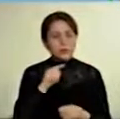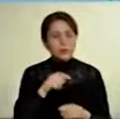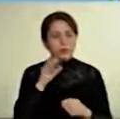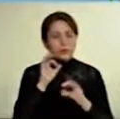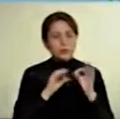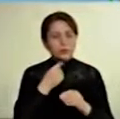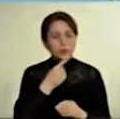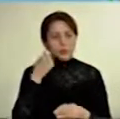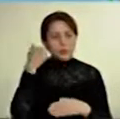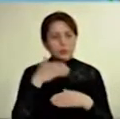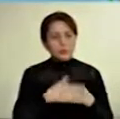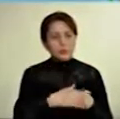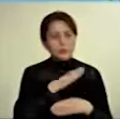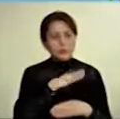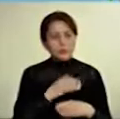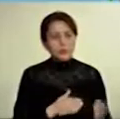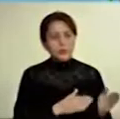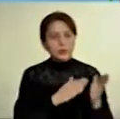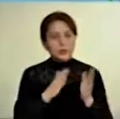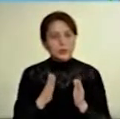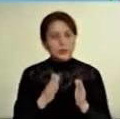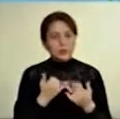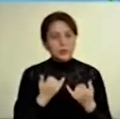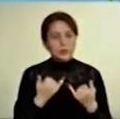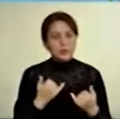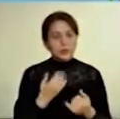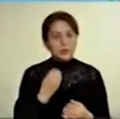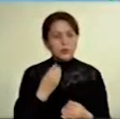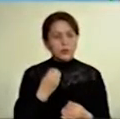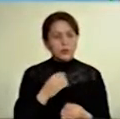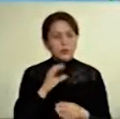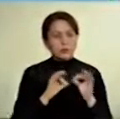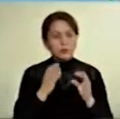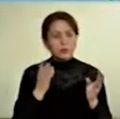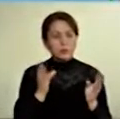birliklari sizga tushunarli bo'lgan bo'lsa, keling ularni yana o'lchov birliklari bilan